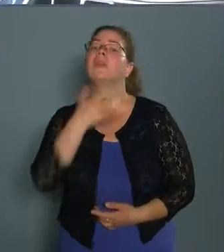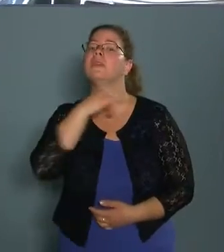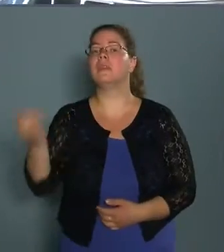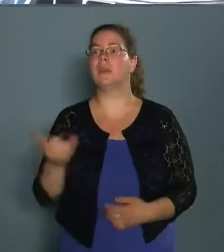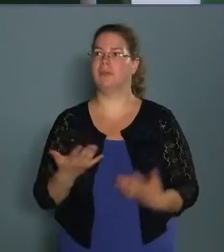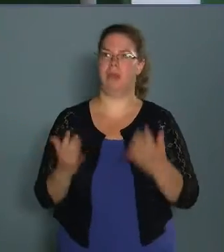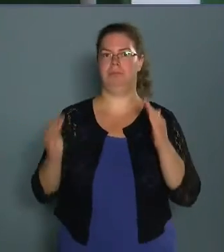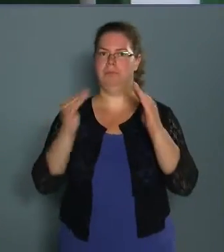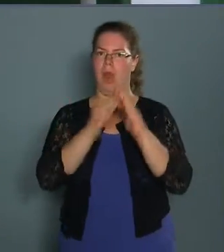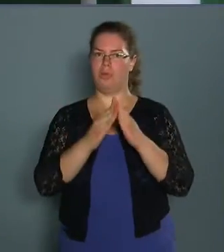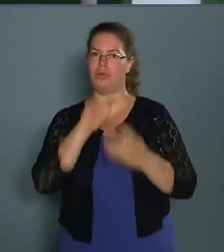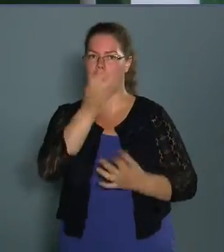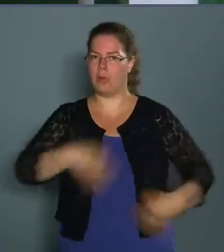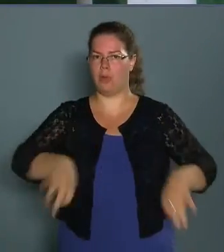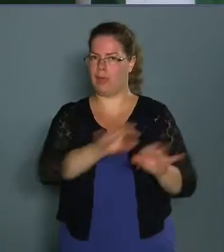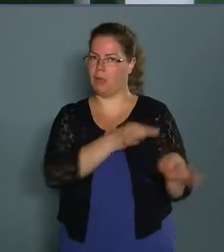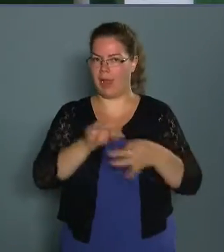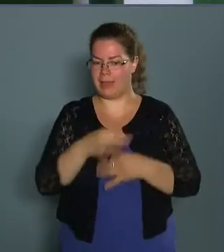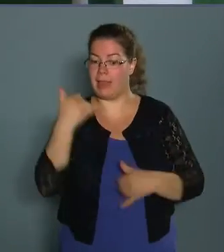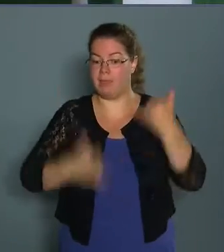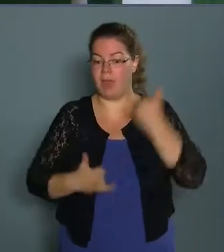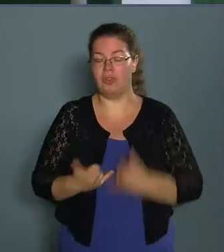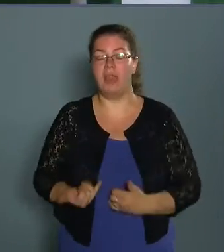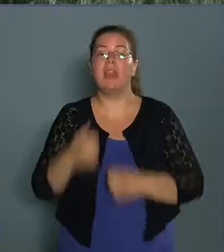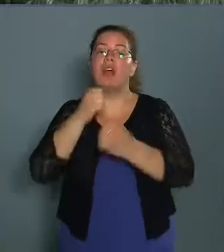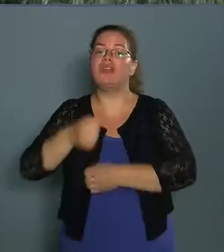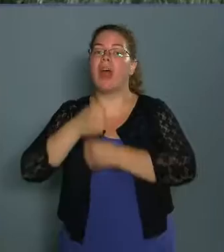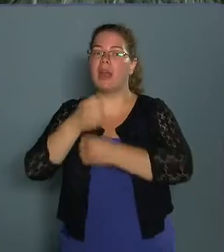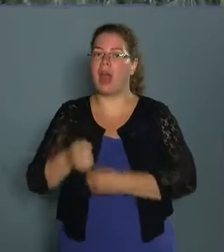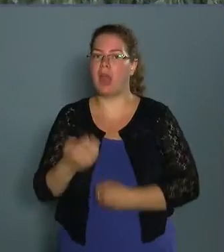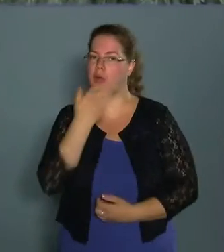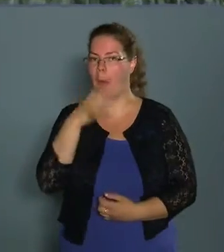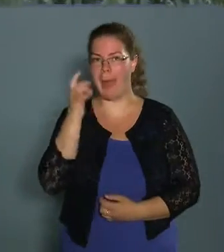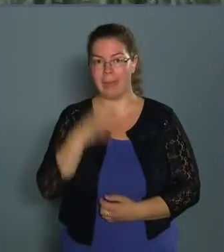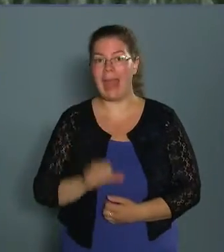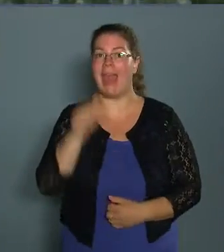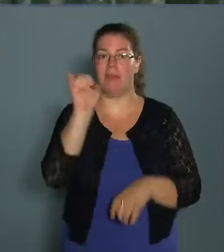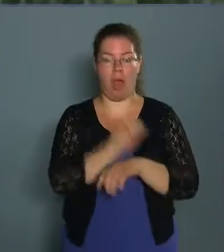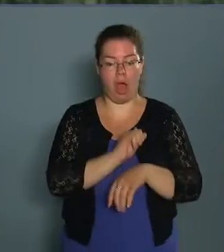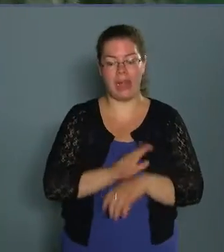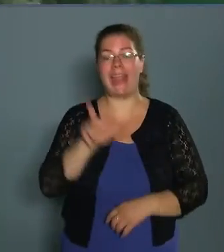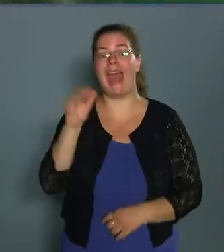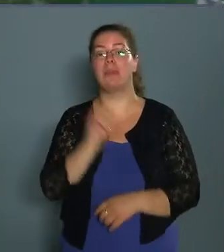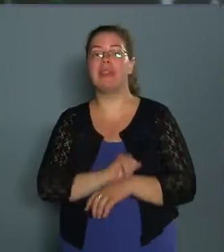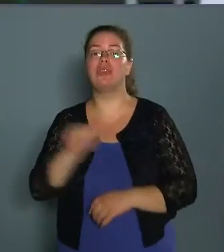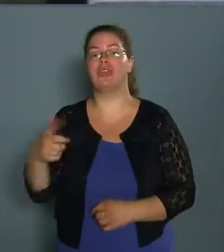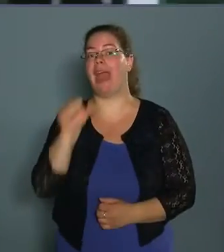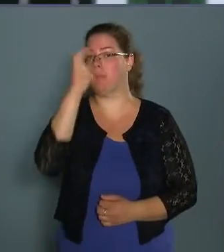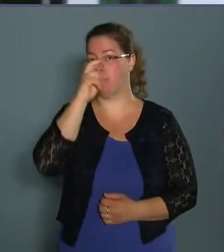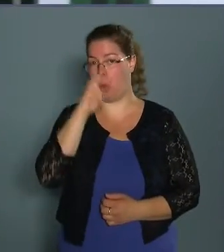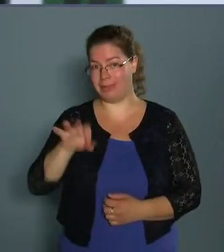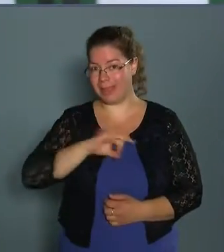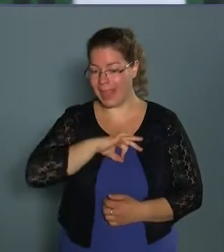Az év legrangosabb Magyarországon rendezett versenyén, a Sárkányhajó EB-n egy arany, három ezüst és egy